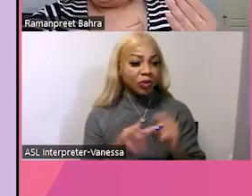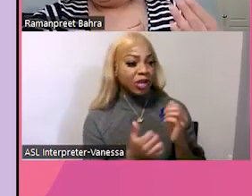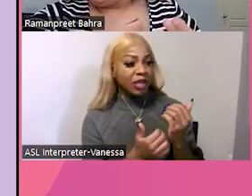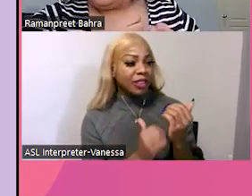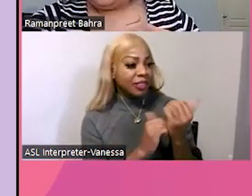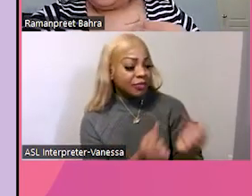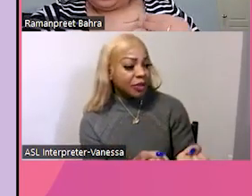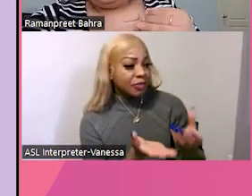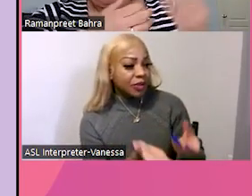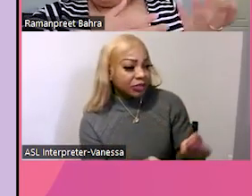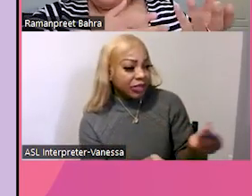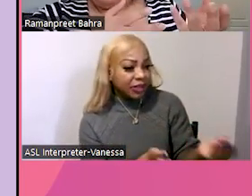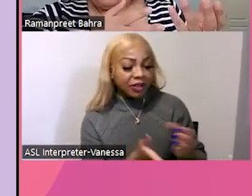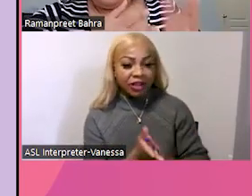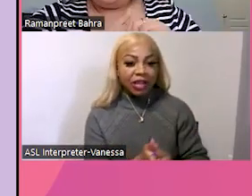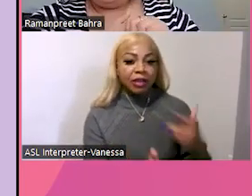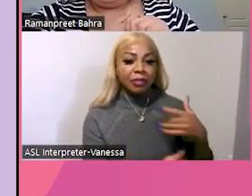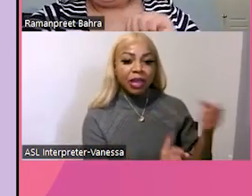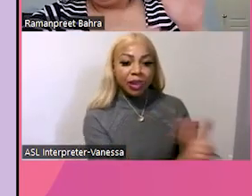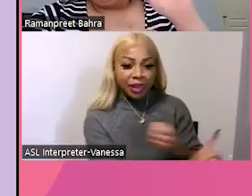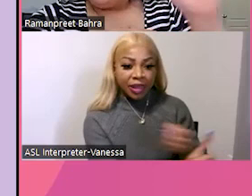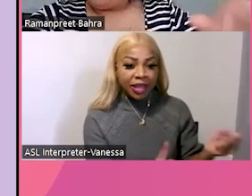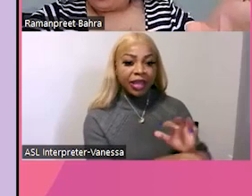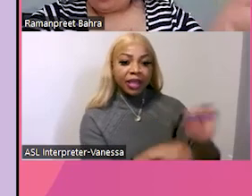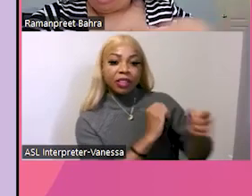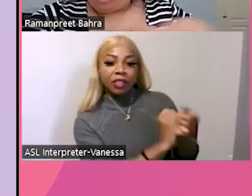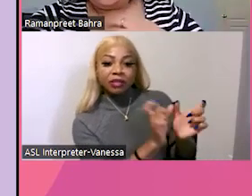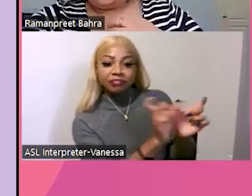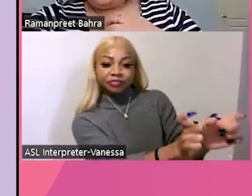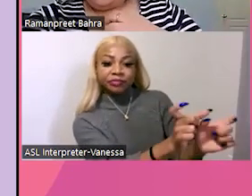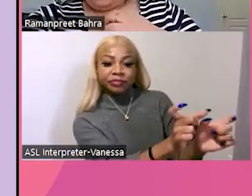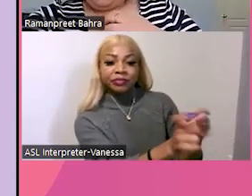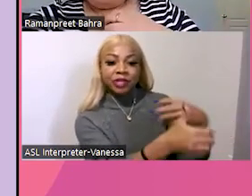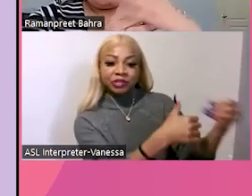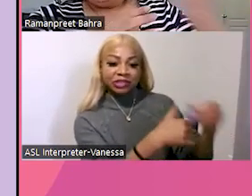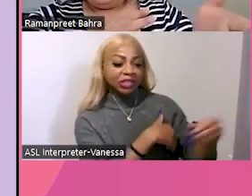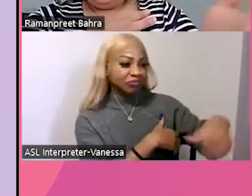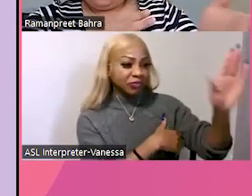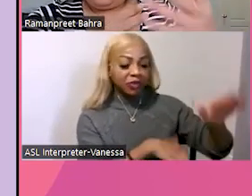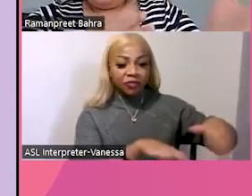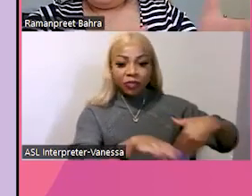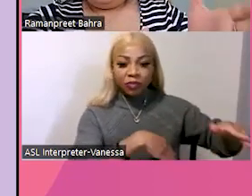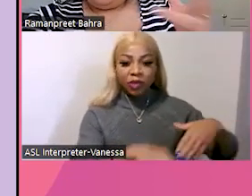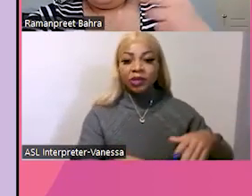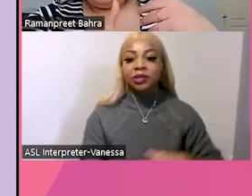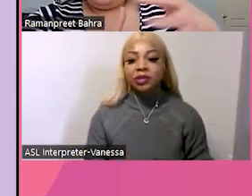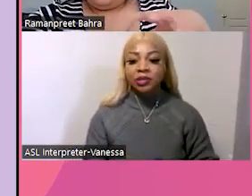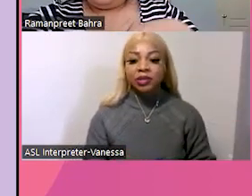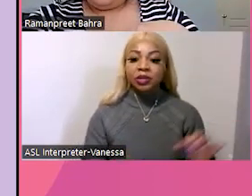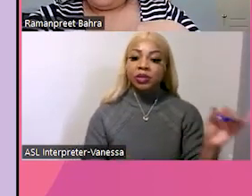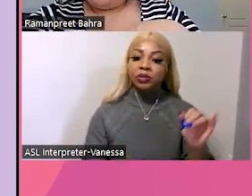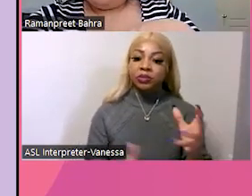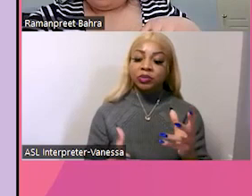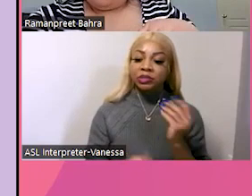au repas. Riley a commencé à frapper Sally et à verrouiller les portes de la maison en lui disant d'aller se